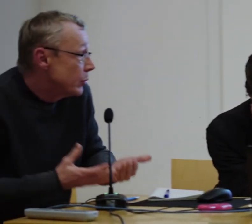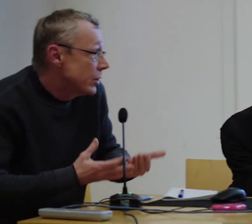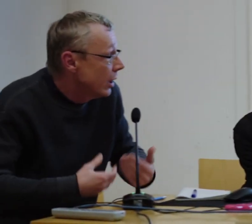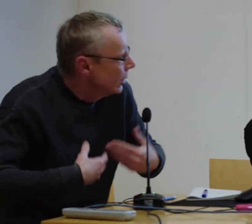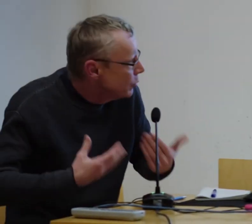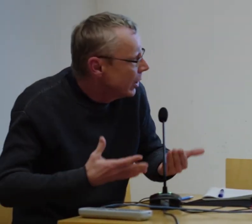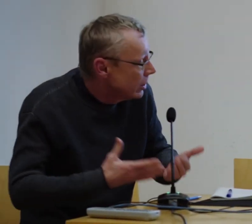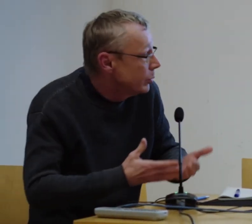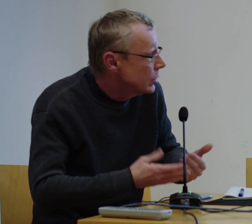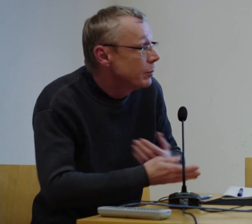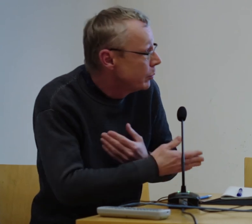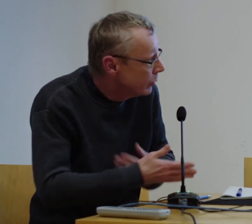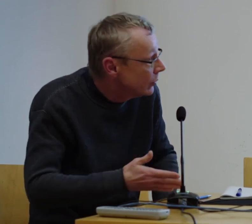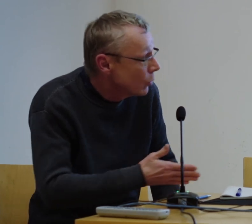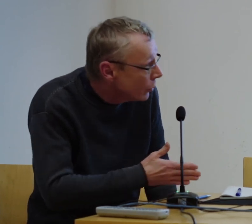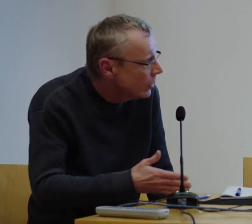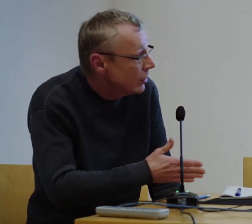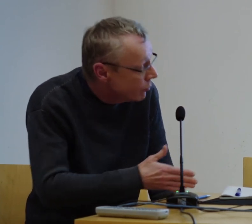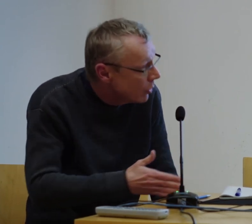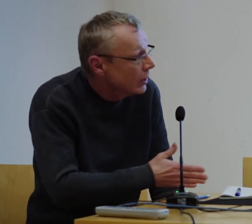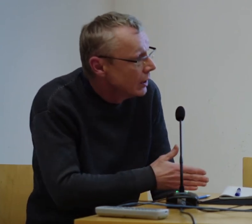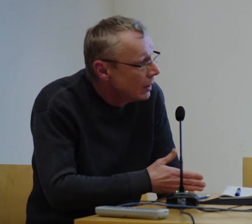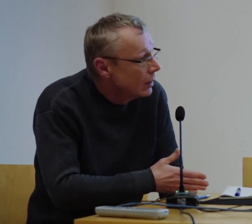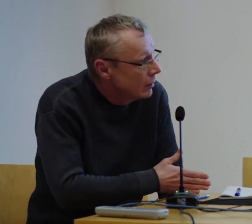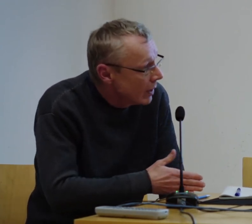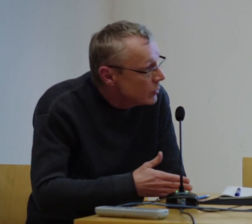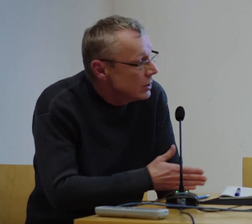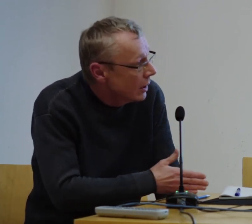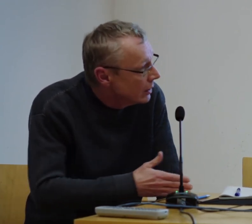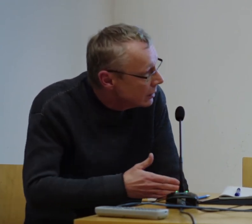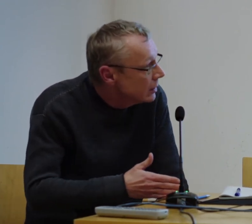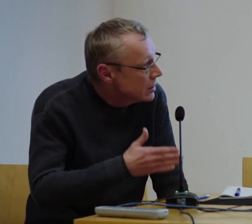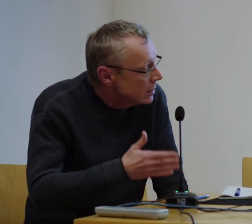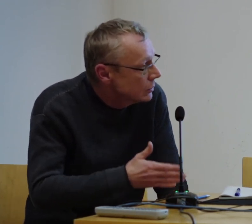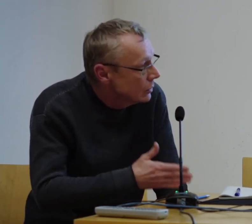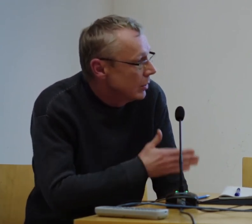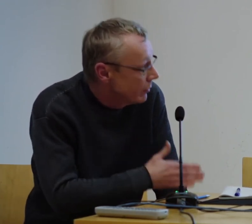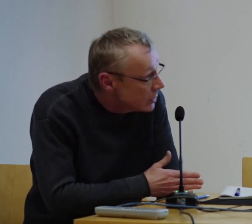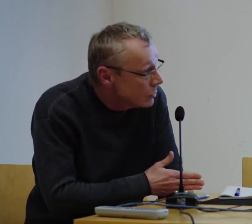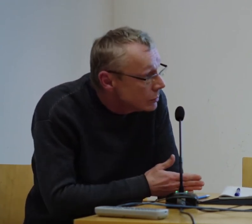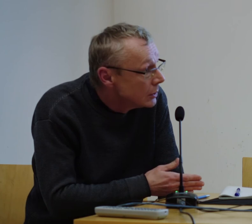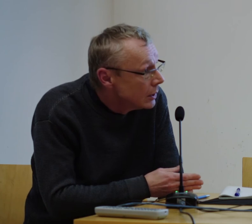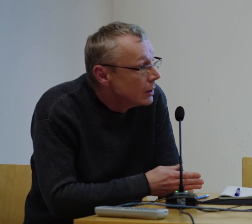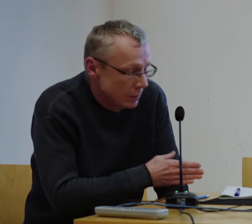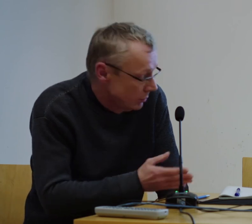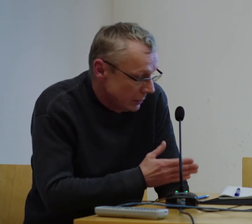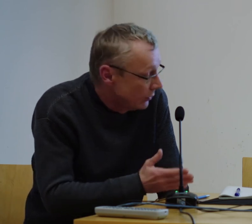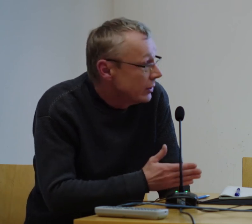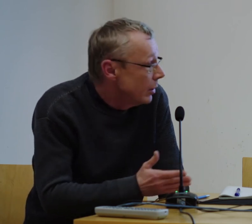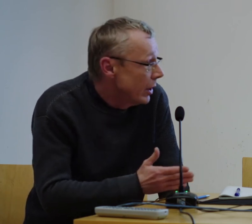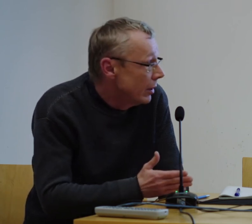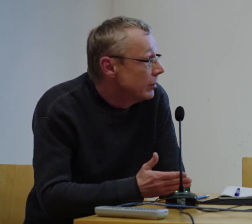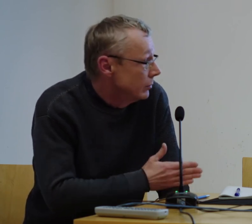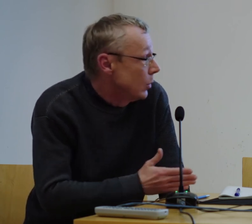Takže my prostě, já, když bych chtěl prostě stoprocentně fungovat v rámci nějakých intencí jako toho manifestu,